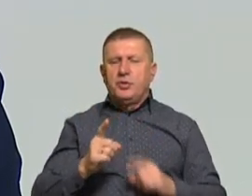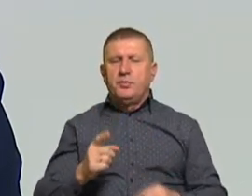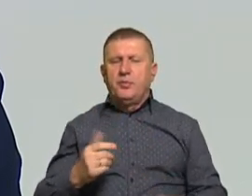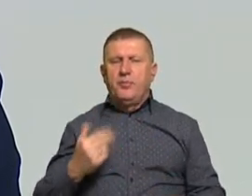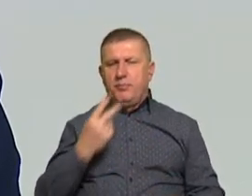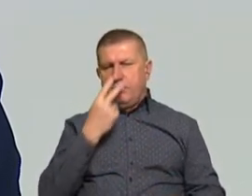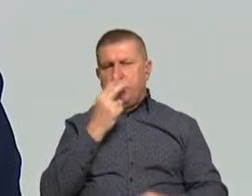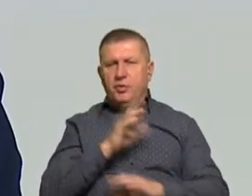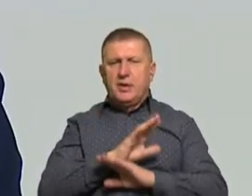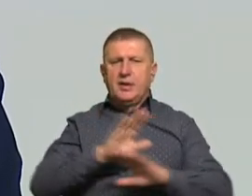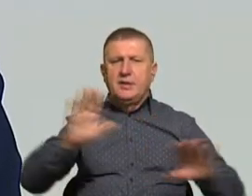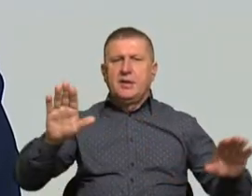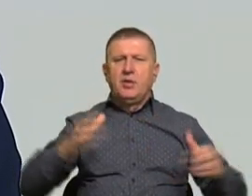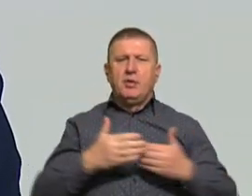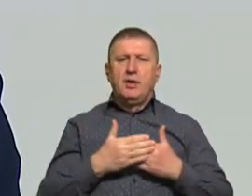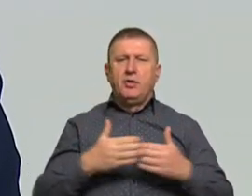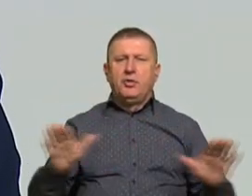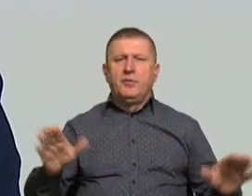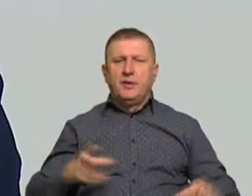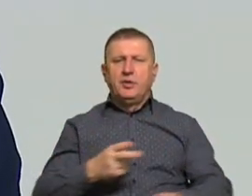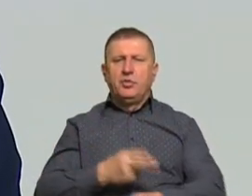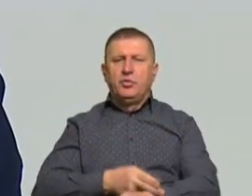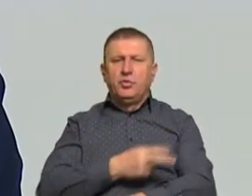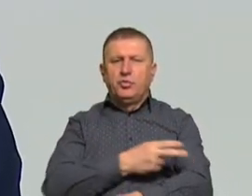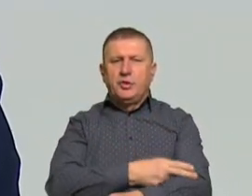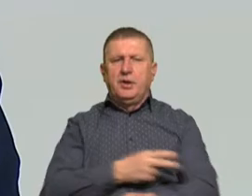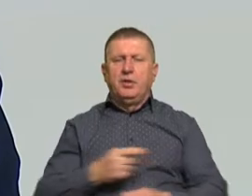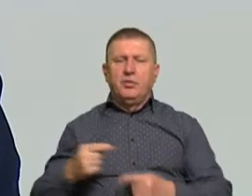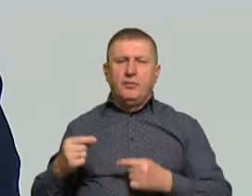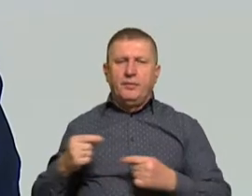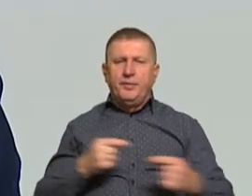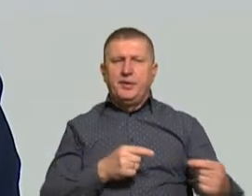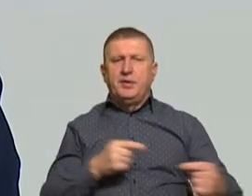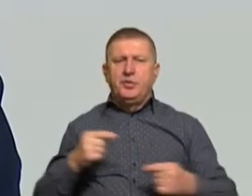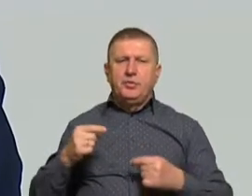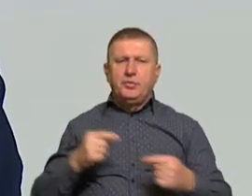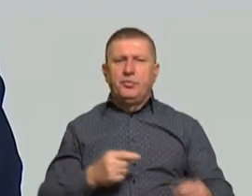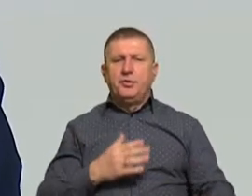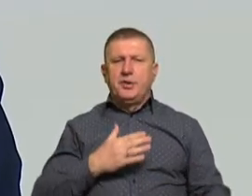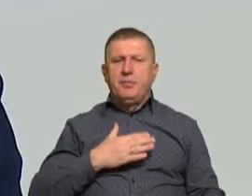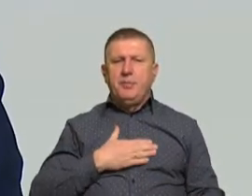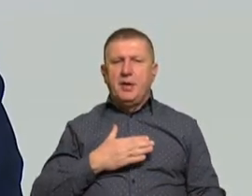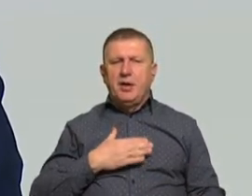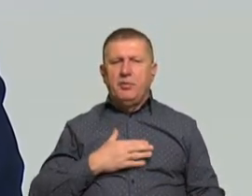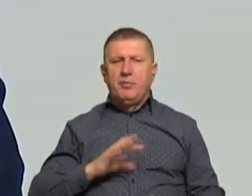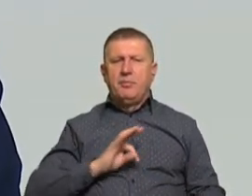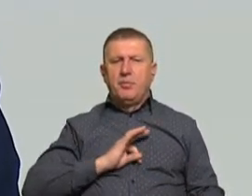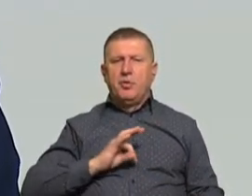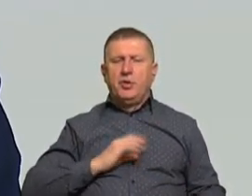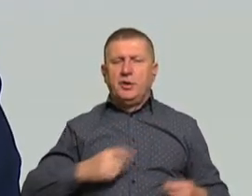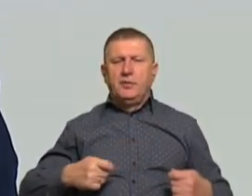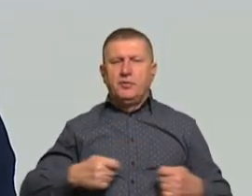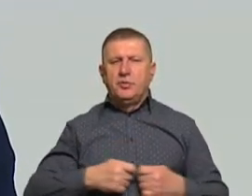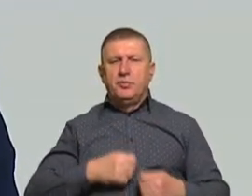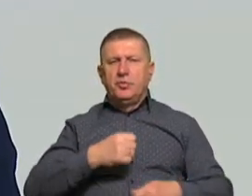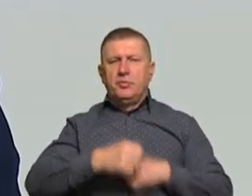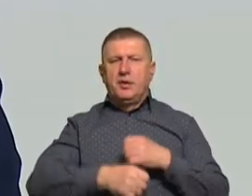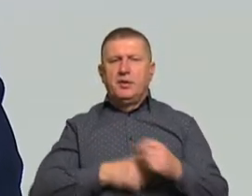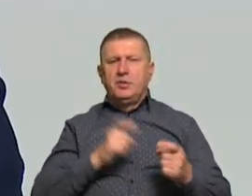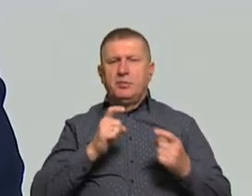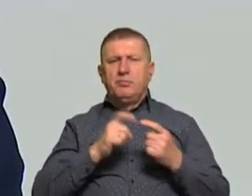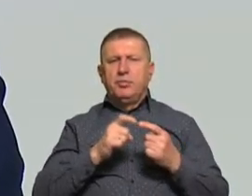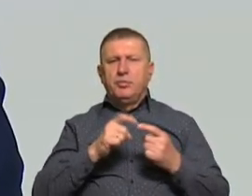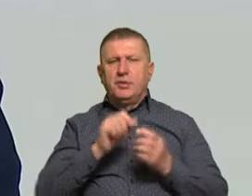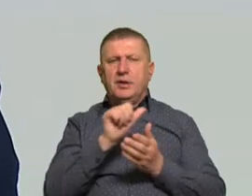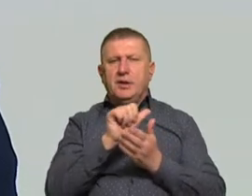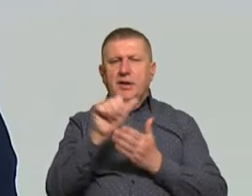naprawdę pokazała otwartość urzędu i tych dyskusji, których ja osobiście odbyłem, ale też i moi współpracownicy i chociażby w punkcie 11, który